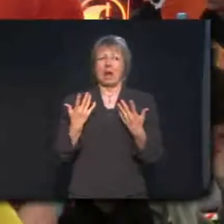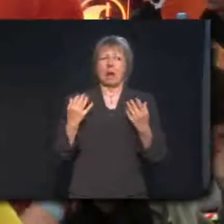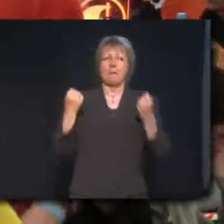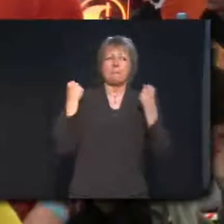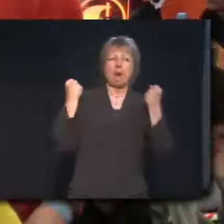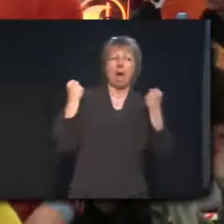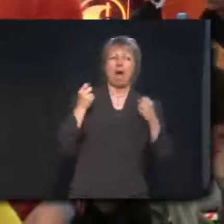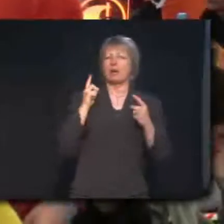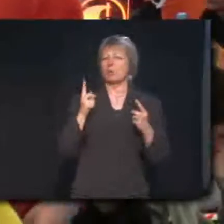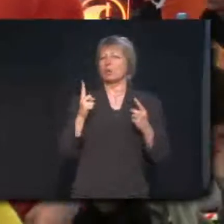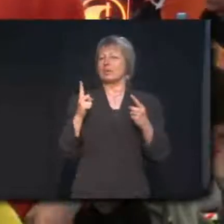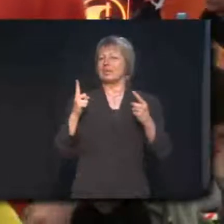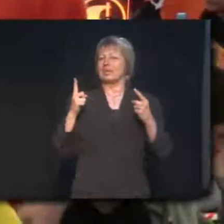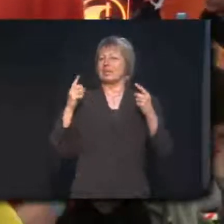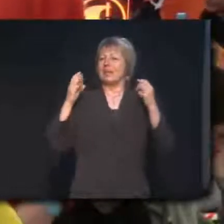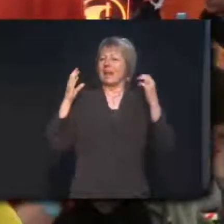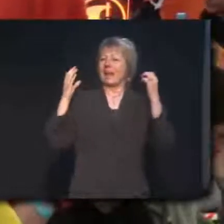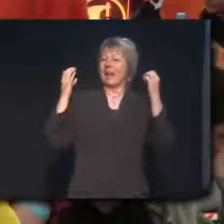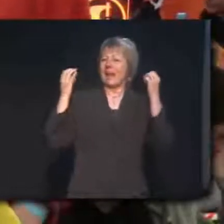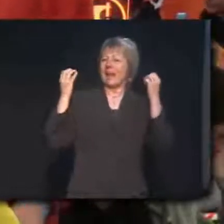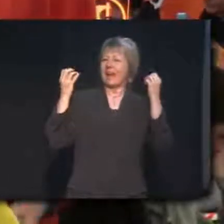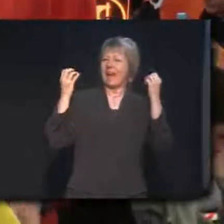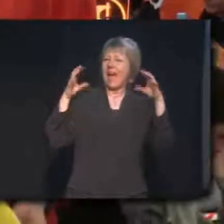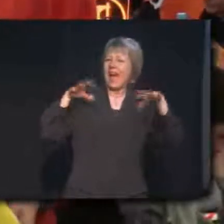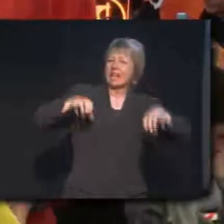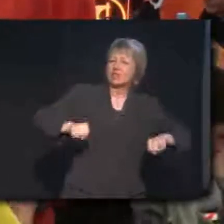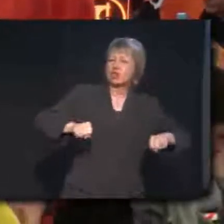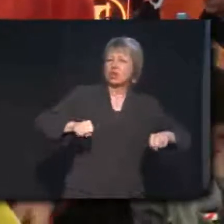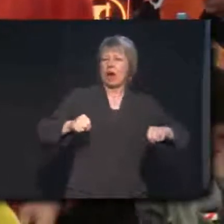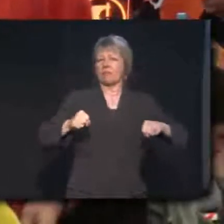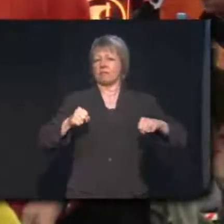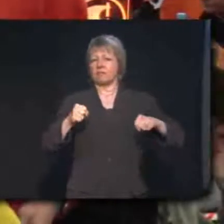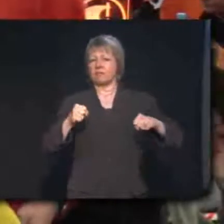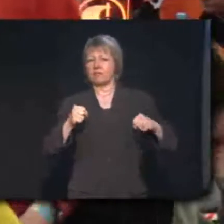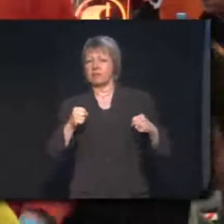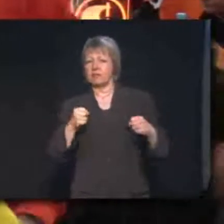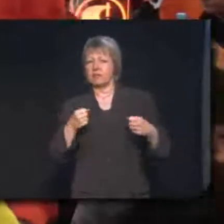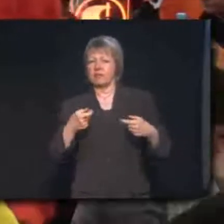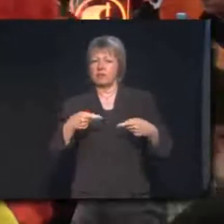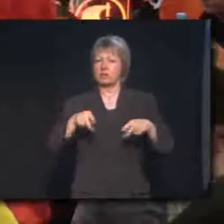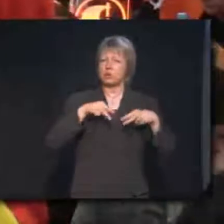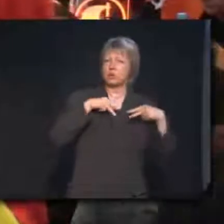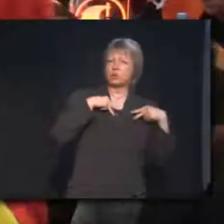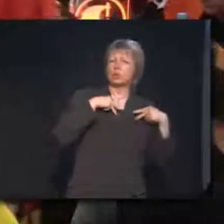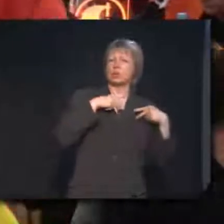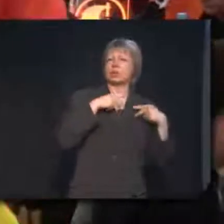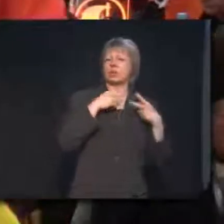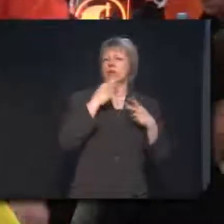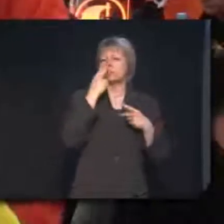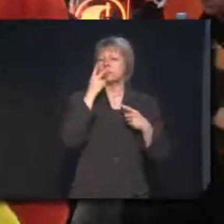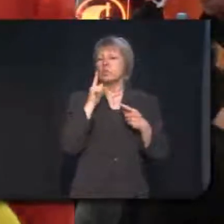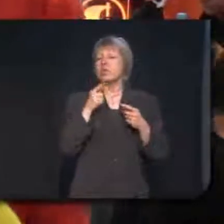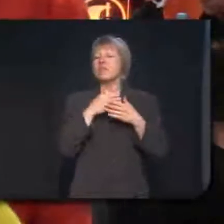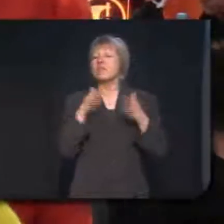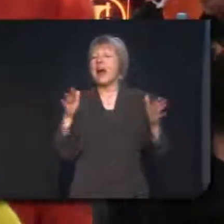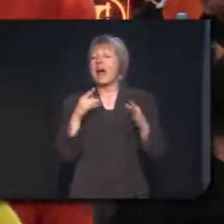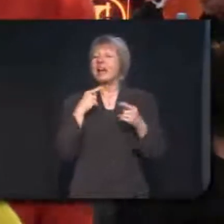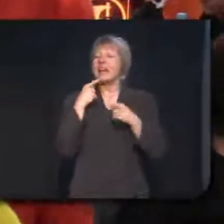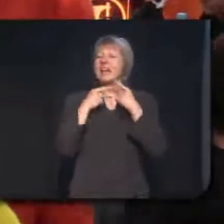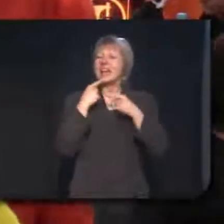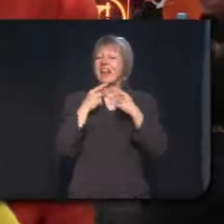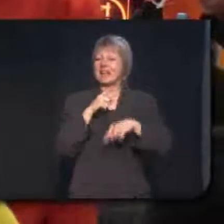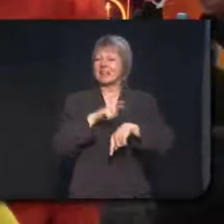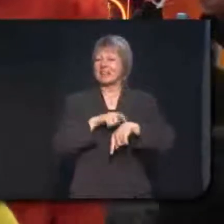die freie Lebensgestaltung des einzelnen Menschen einzuschränken und ich würde auch gerne dafür plädieren diesen